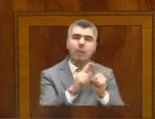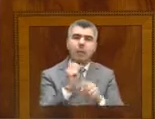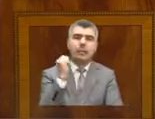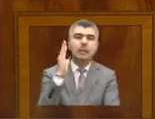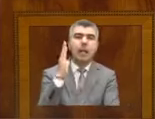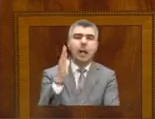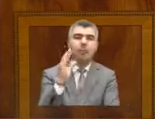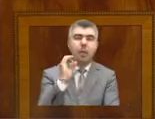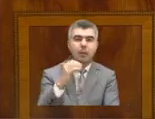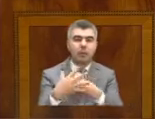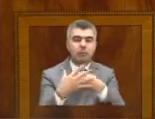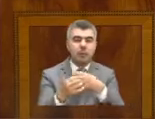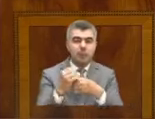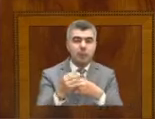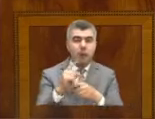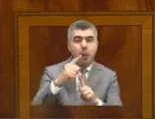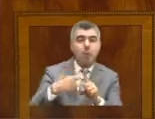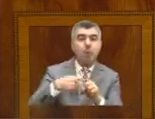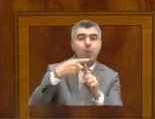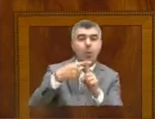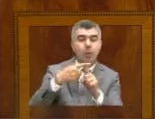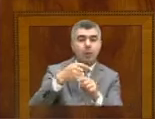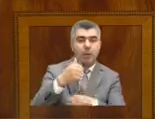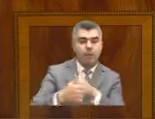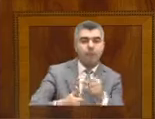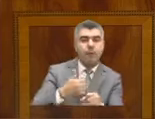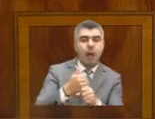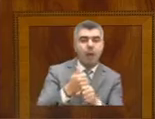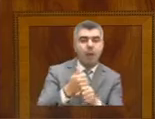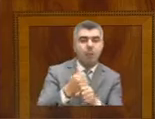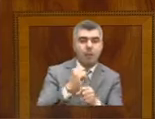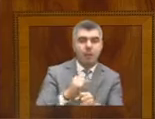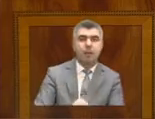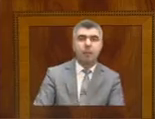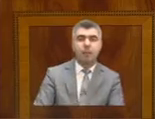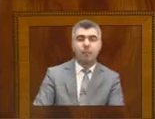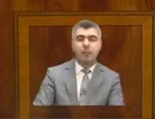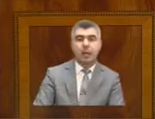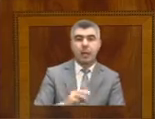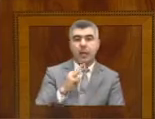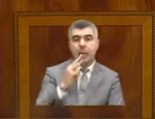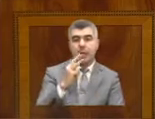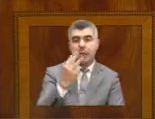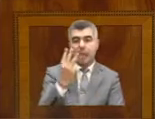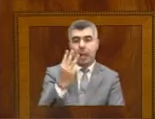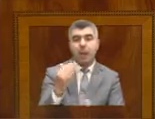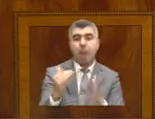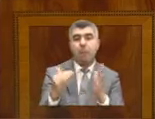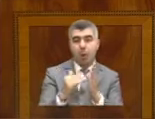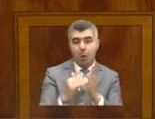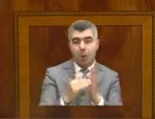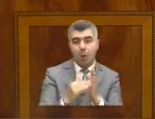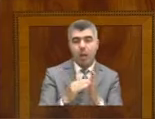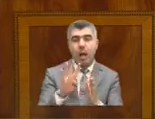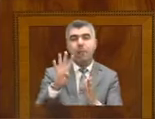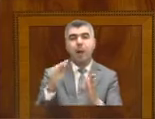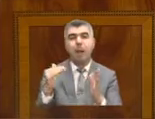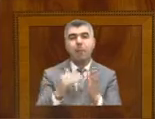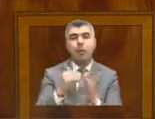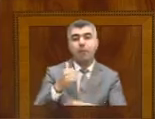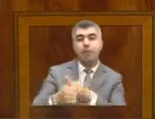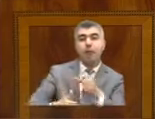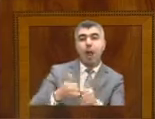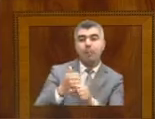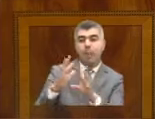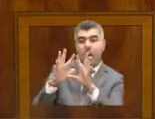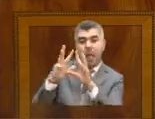رفع الشريحة الأولى من الدخل السنوي المعفاة من الضريبة من 30,000 إلى 40,000 درهم، مما